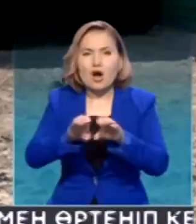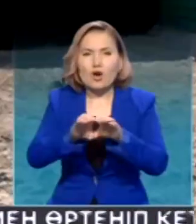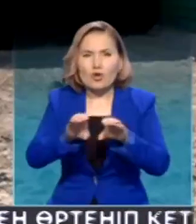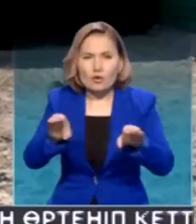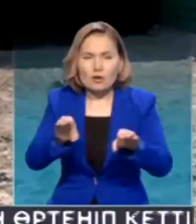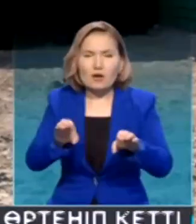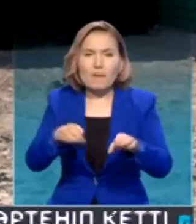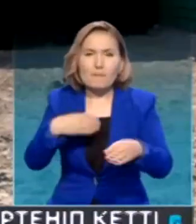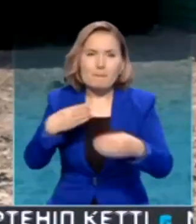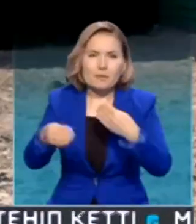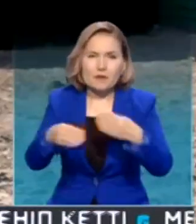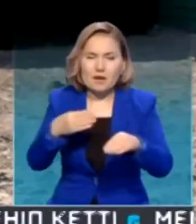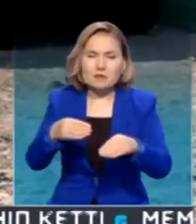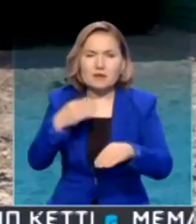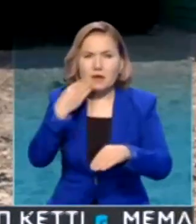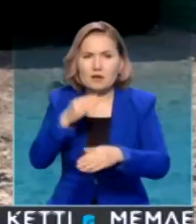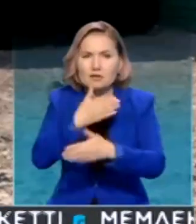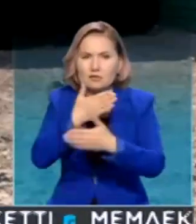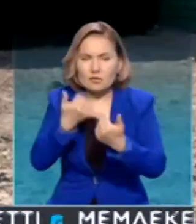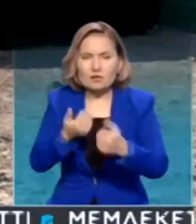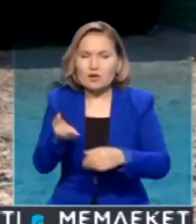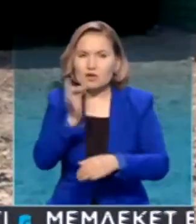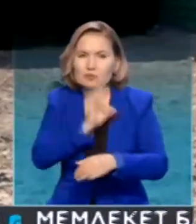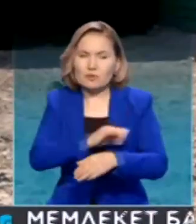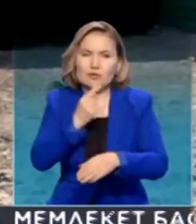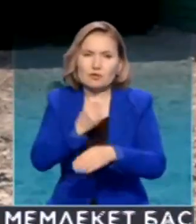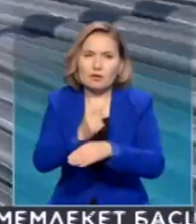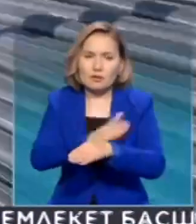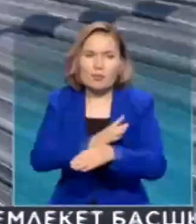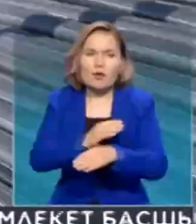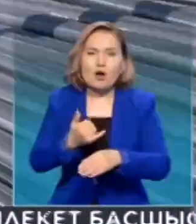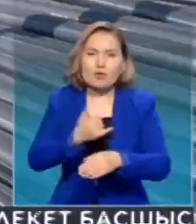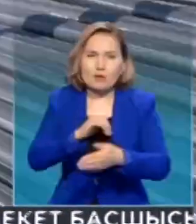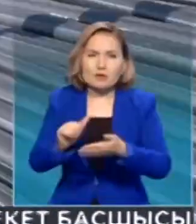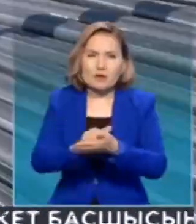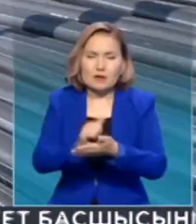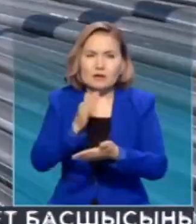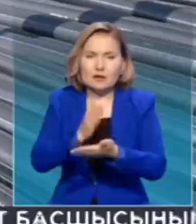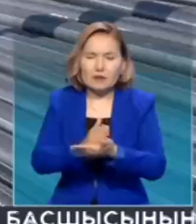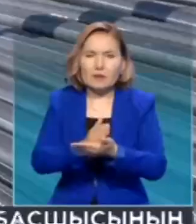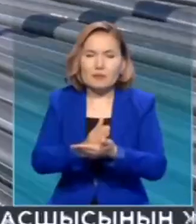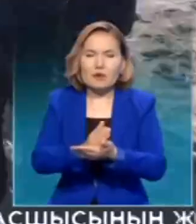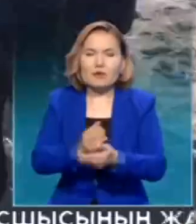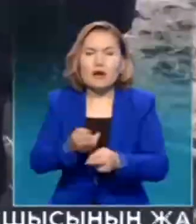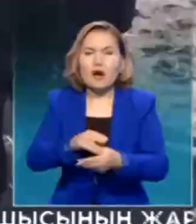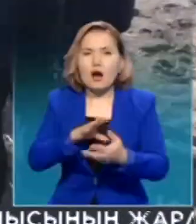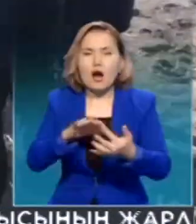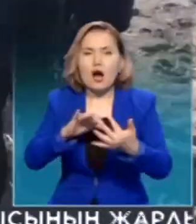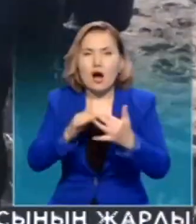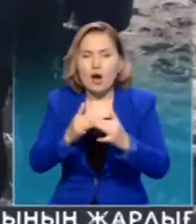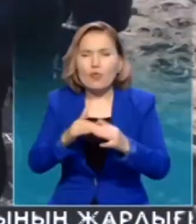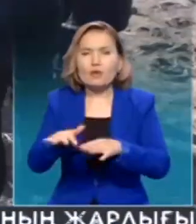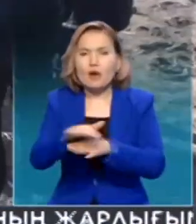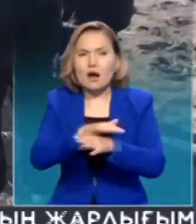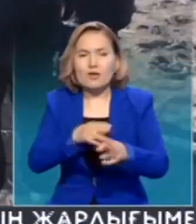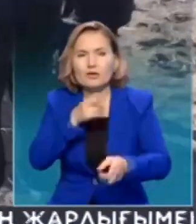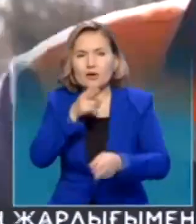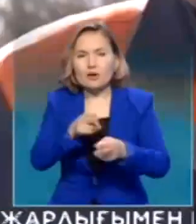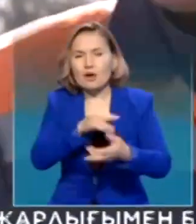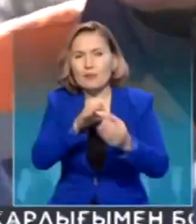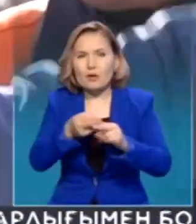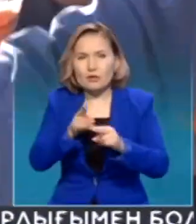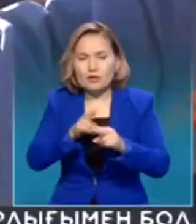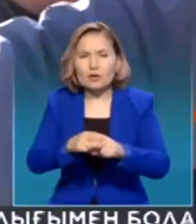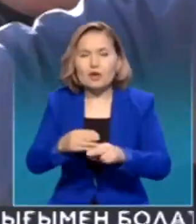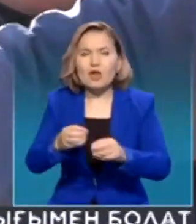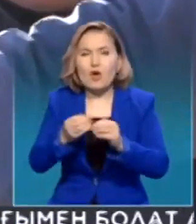мүлдем жарамсыздығы екендігі жайында табылып қолымызда қағаз бар. Жарамсыз болғанның орнына ауыл халқы іргедегі кен байыту комбинатымен